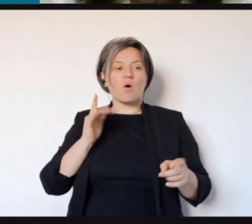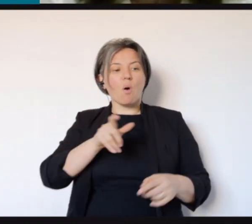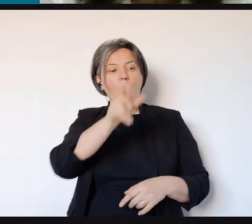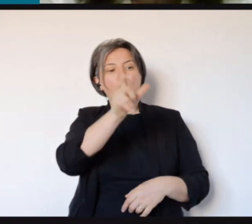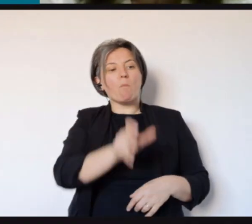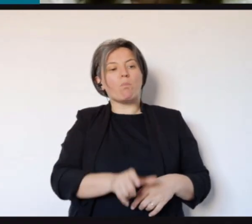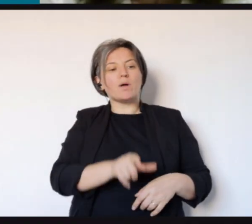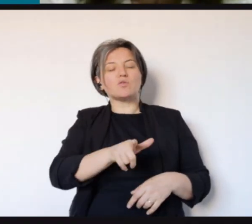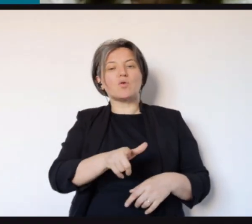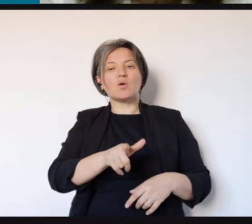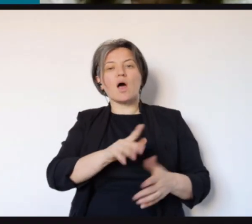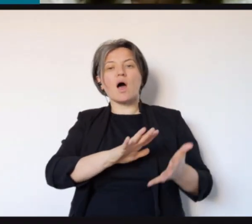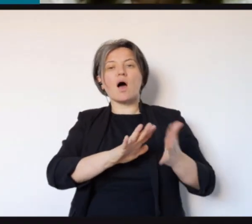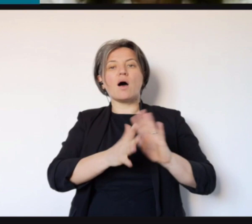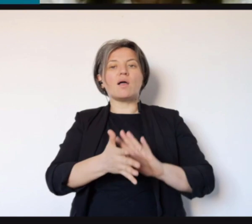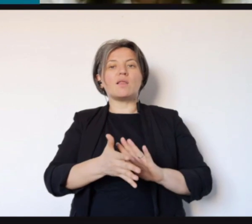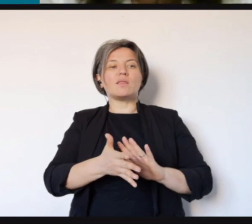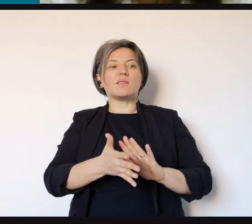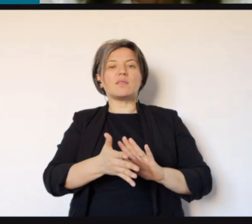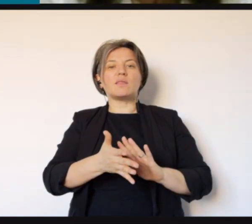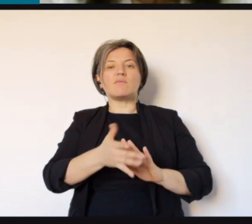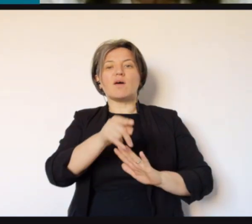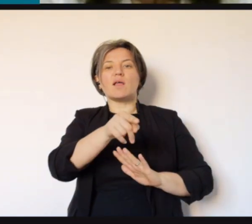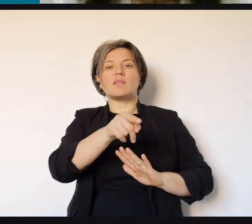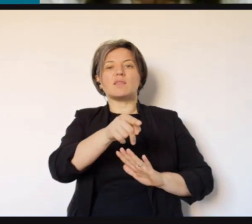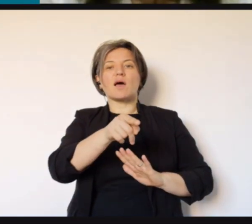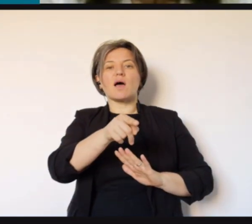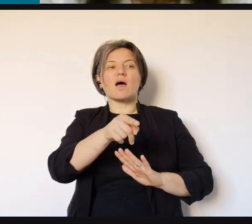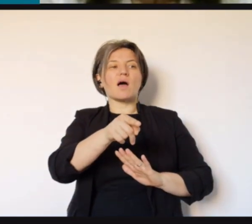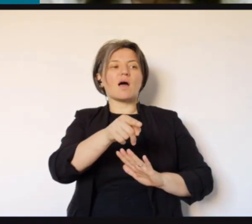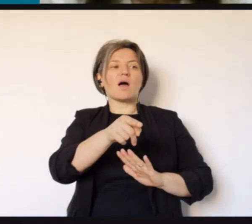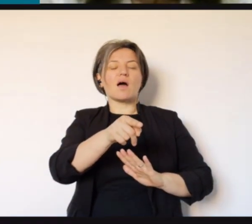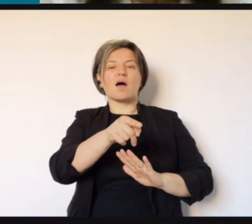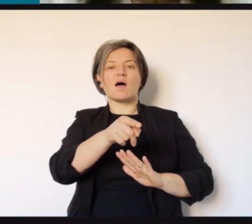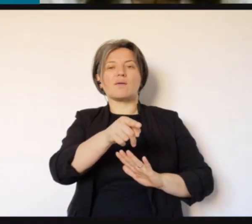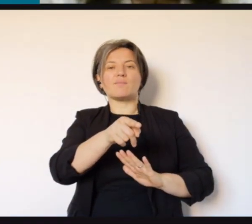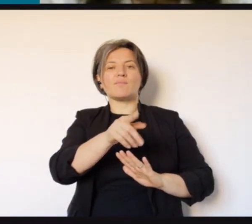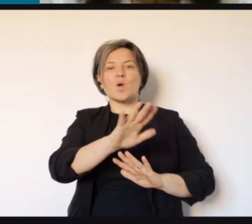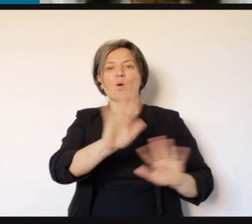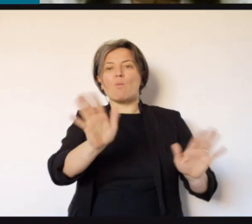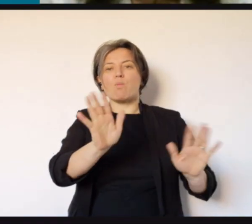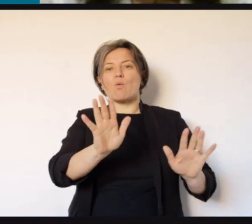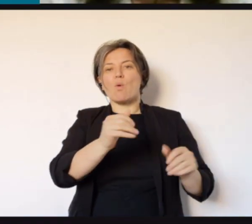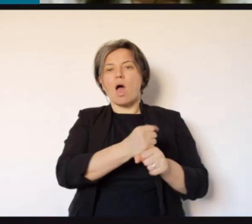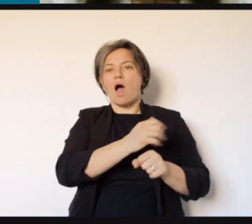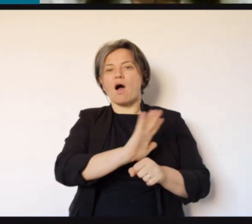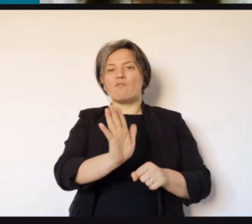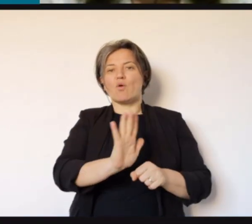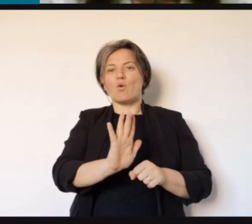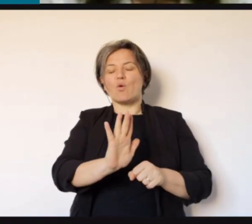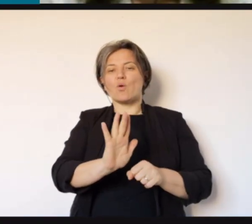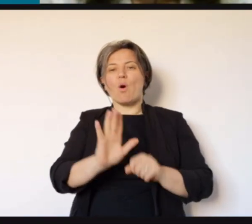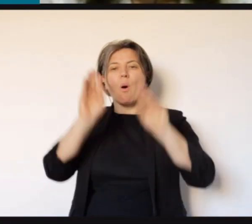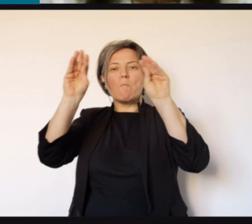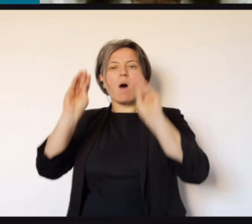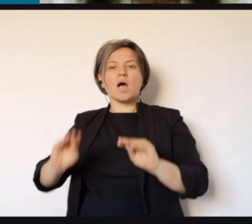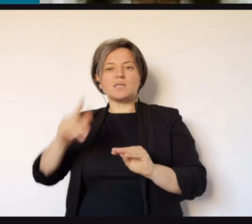dei robottini che compiono che sostituiscono i magazzinieri